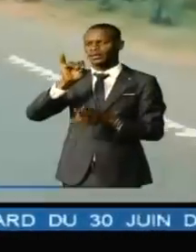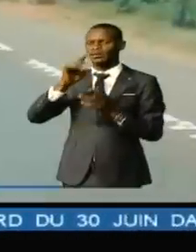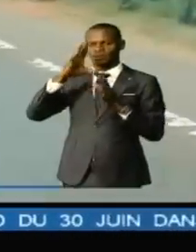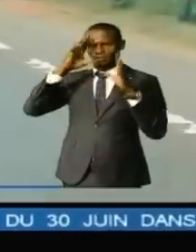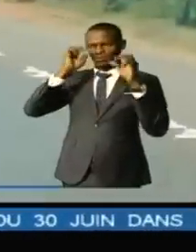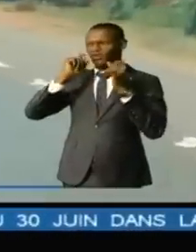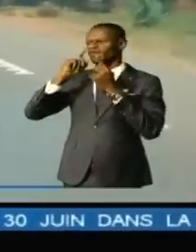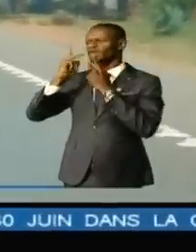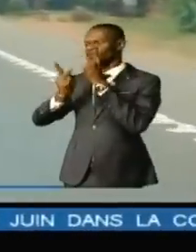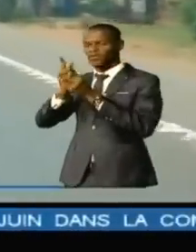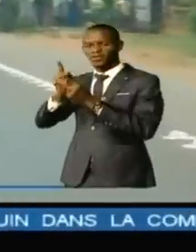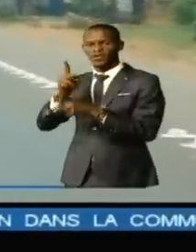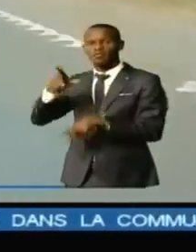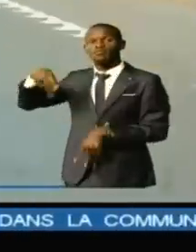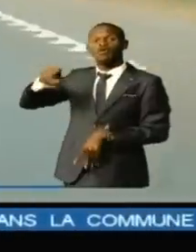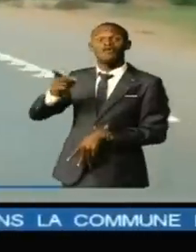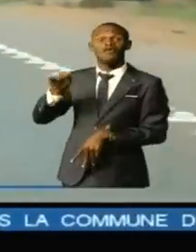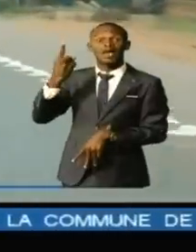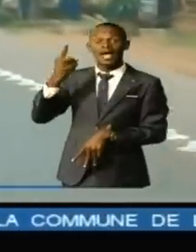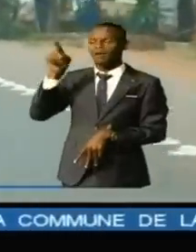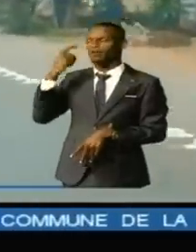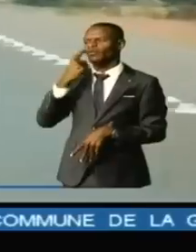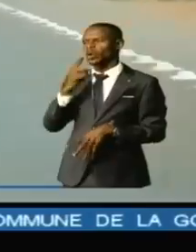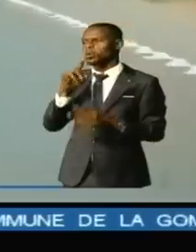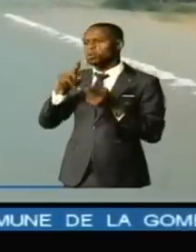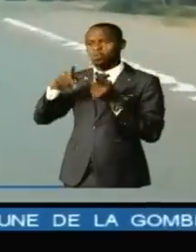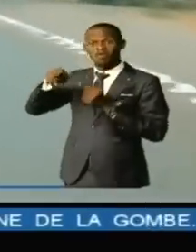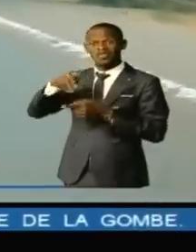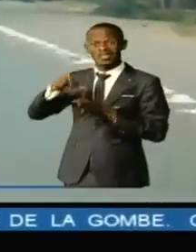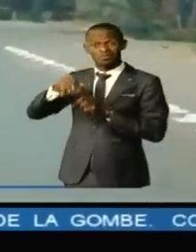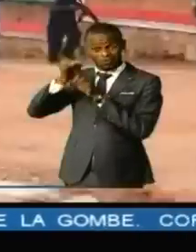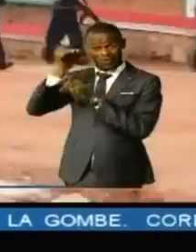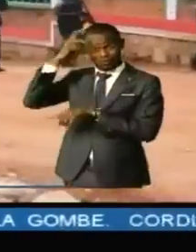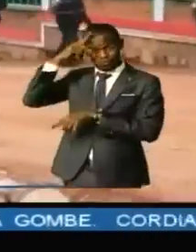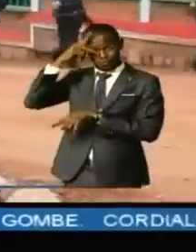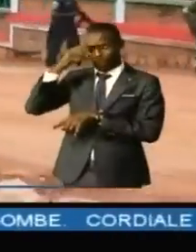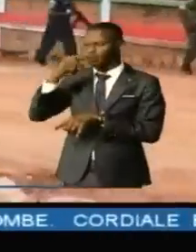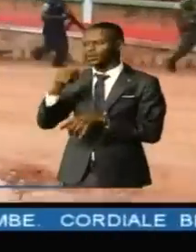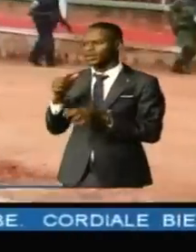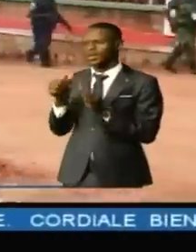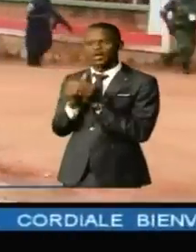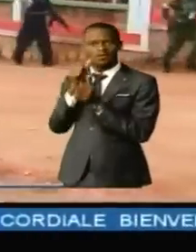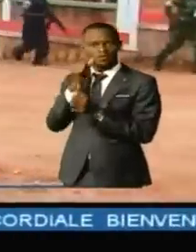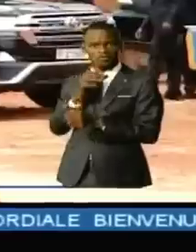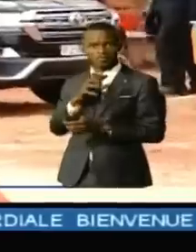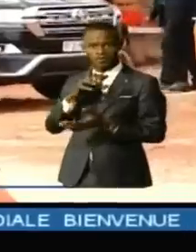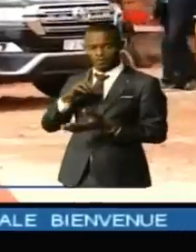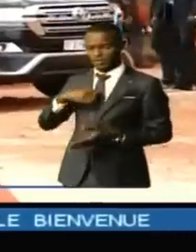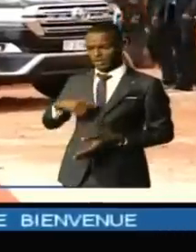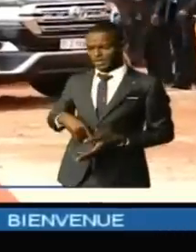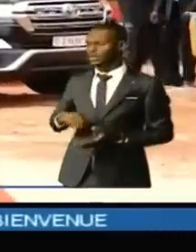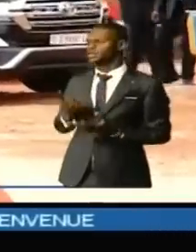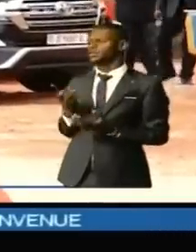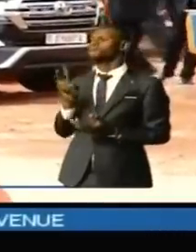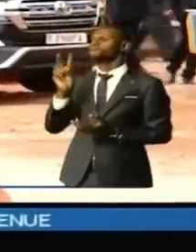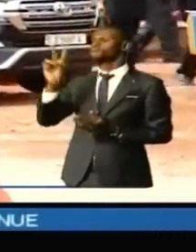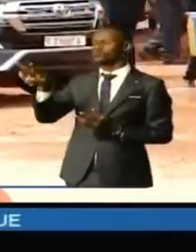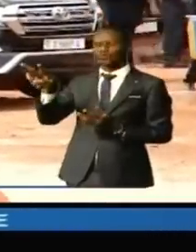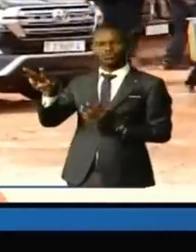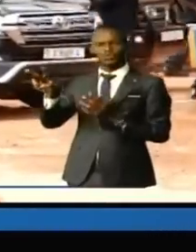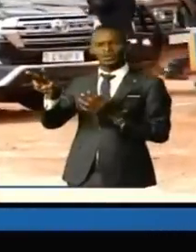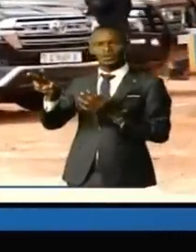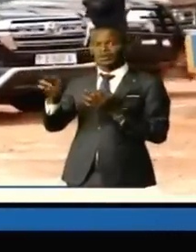son homologue Évariste Ndayishimiye. Accompagné de son épouse, la première dame Denise Nyakeru Tshisekedi, le chef de l'État a été